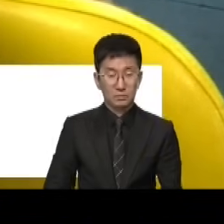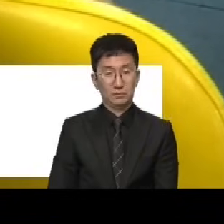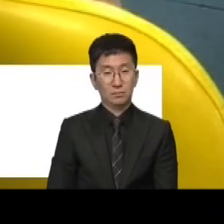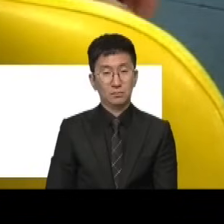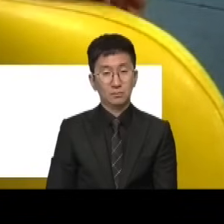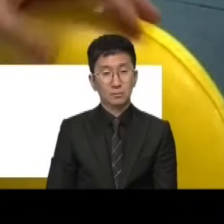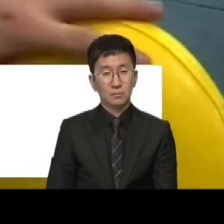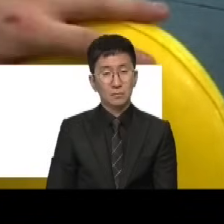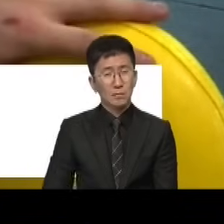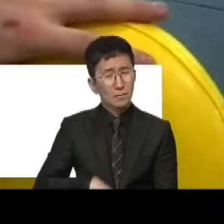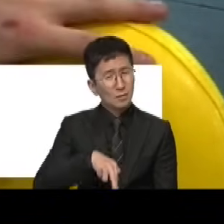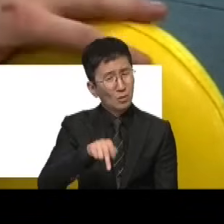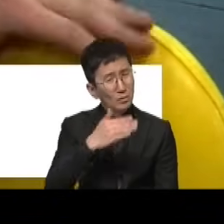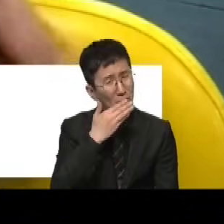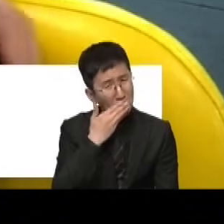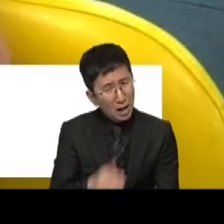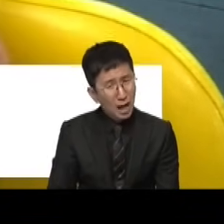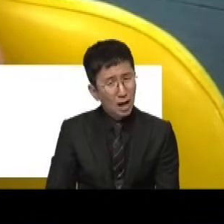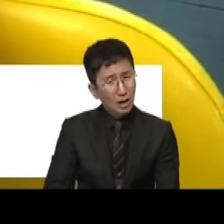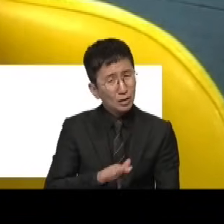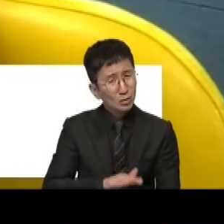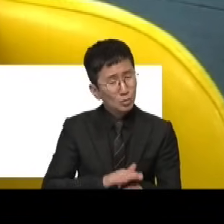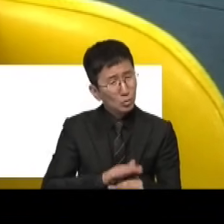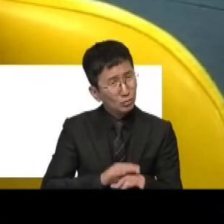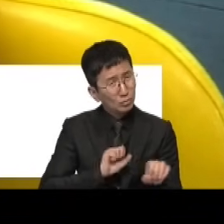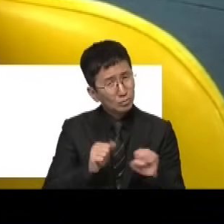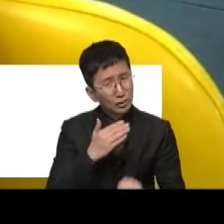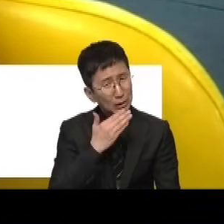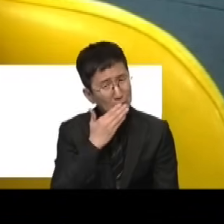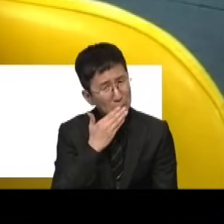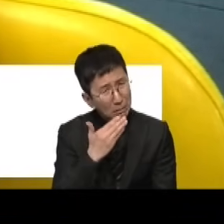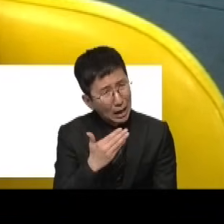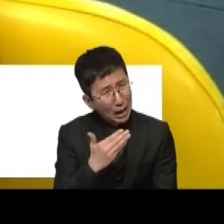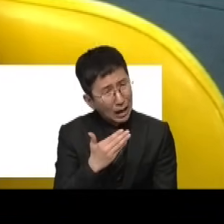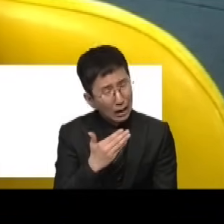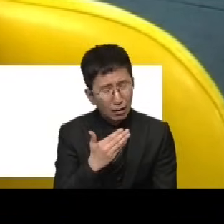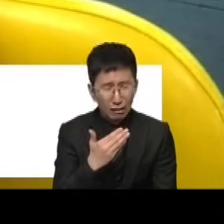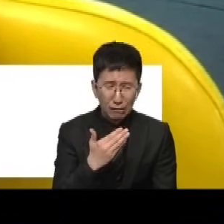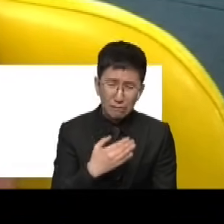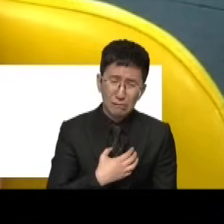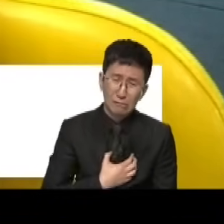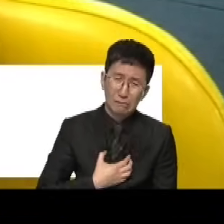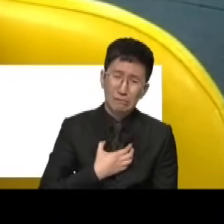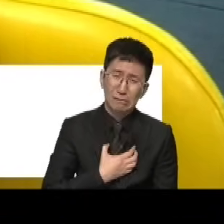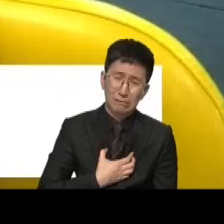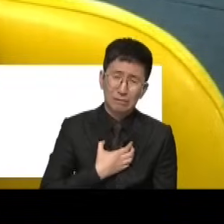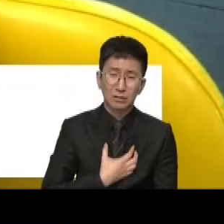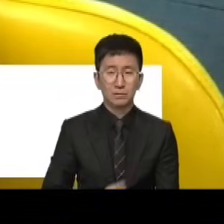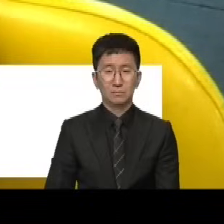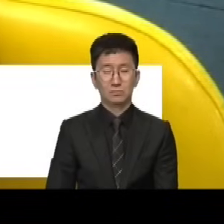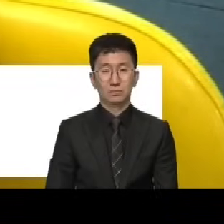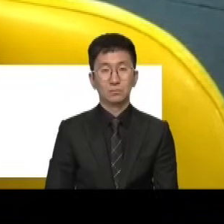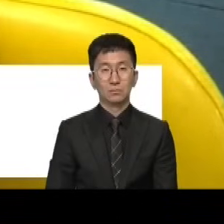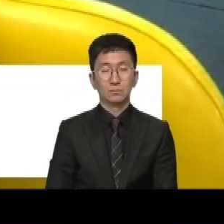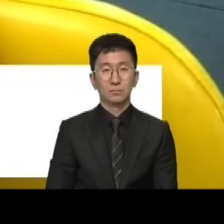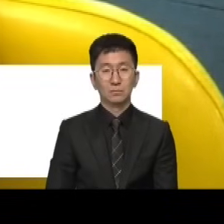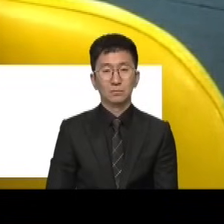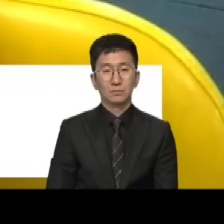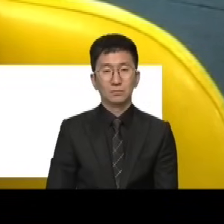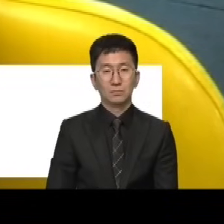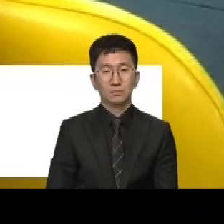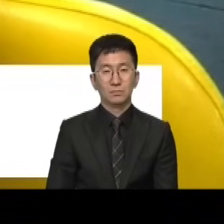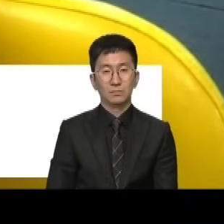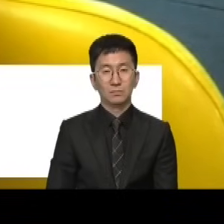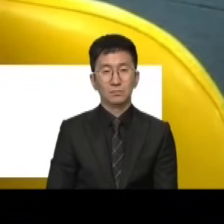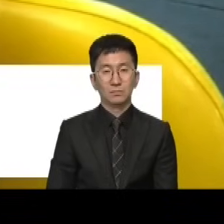беремо участь далі в всеукраїнських міжнародних конкурсах, як по танцям, так і по баяну. Сьогодні у нас був танцювальний конкурс, де він взяв перше